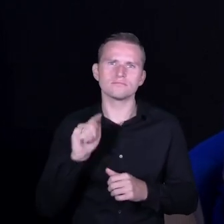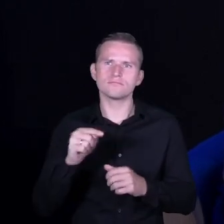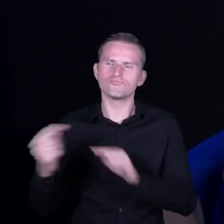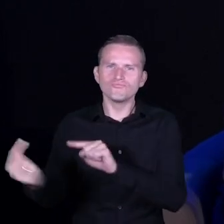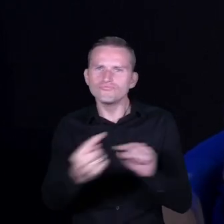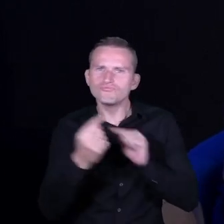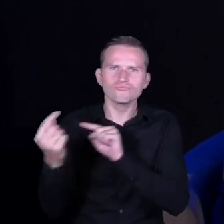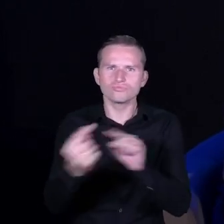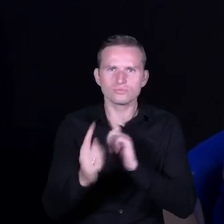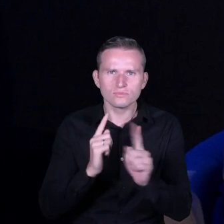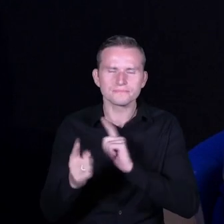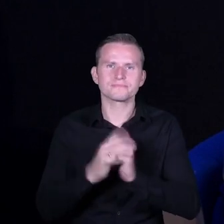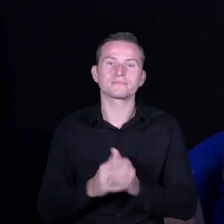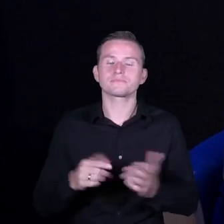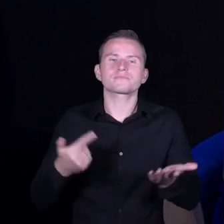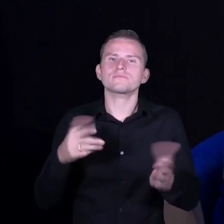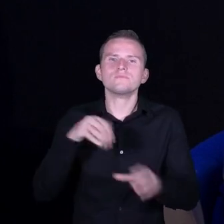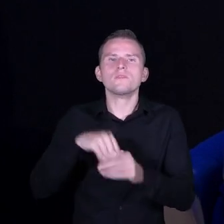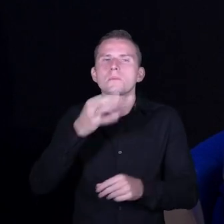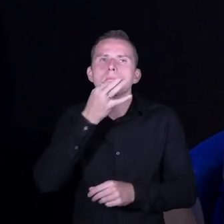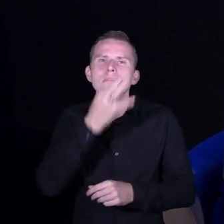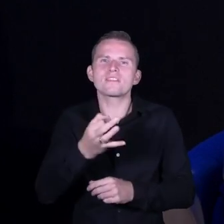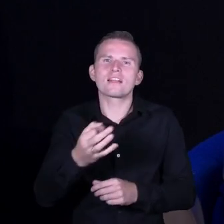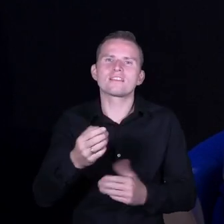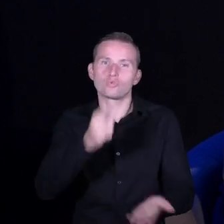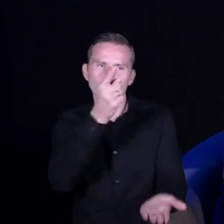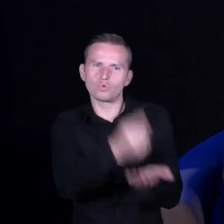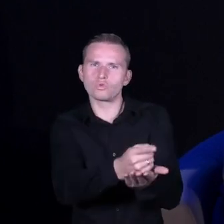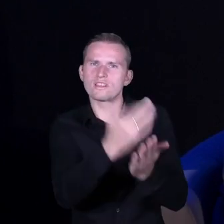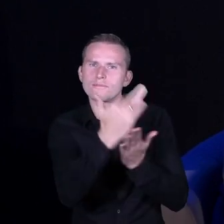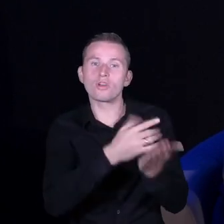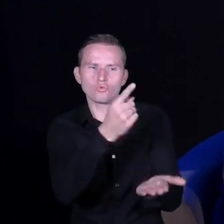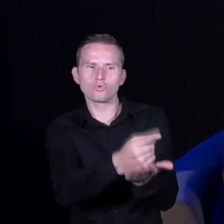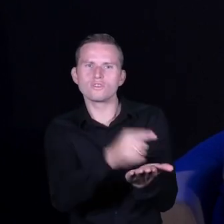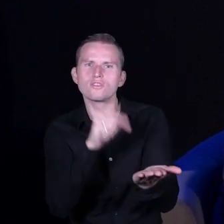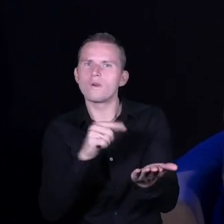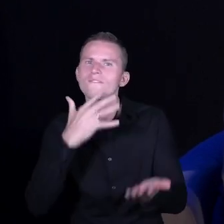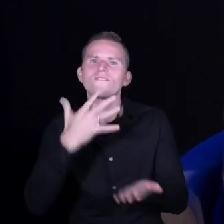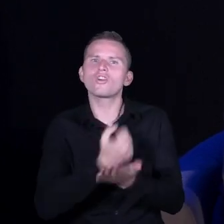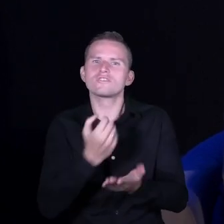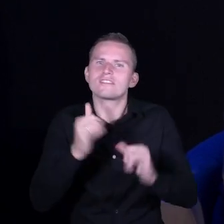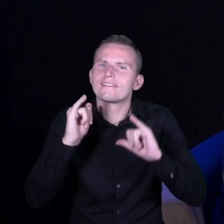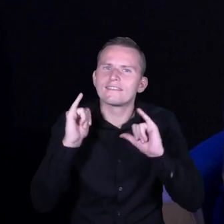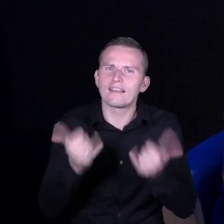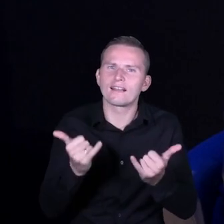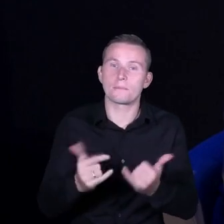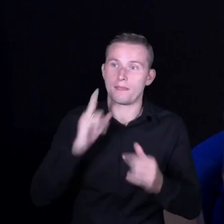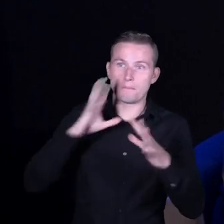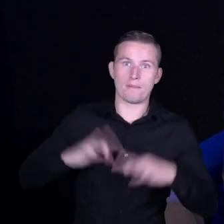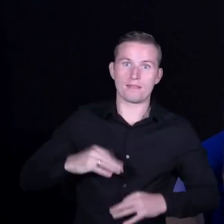wokół takiego pytania, jak można sukces tego programu wykorzystać. To jest pierwsze pytanie do pana, panie